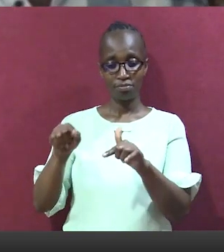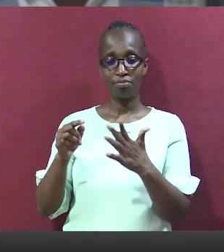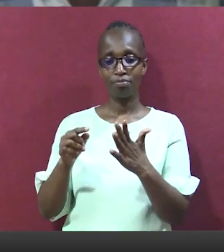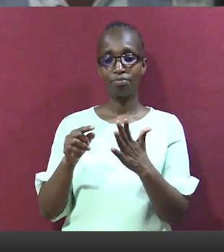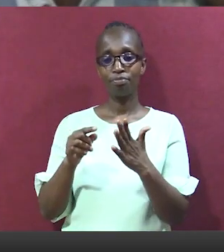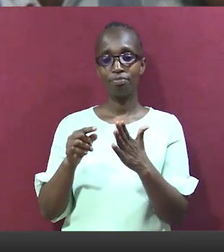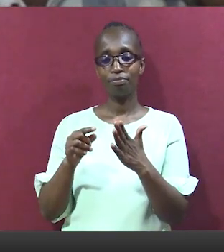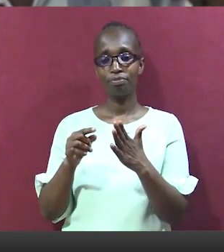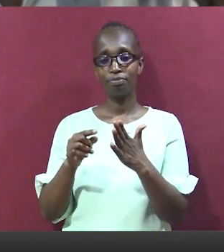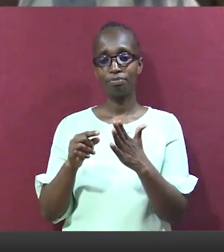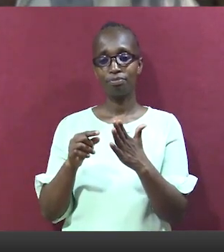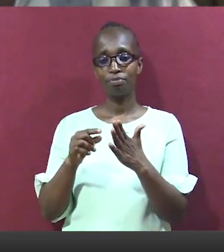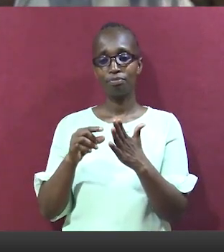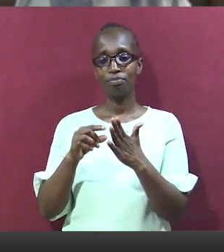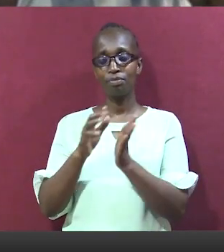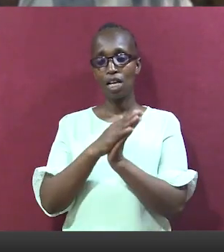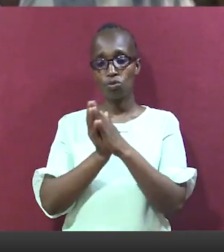and